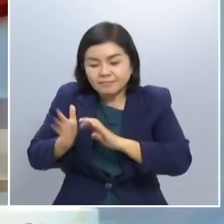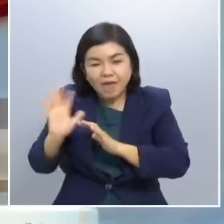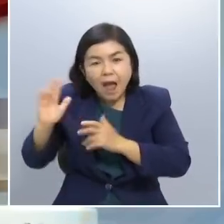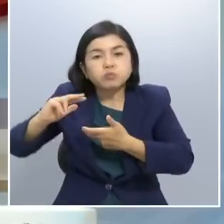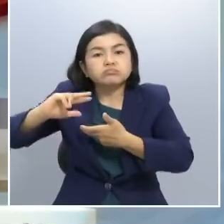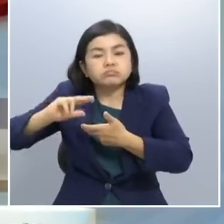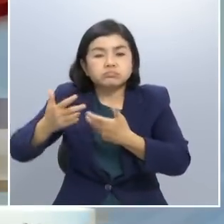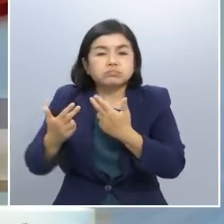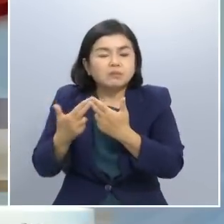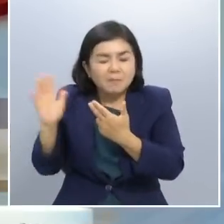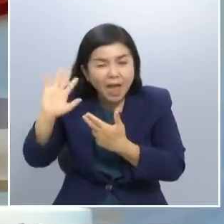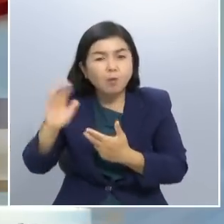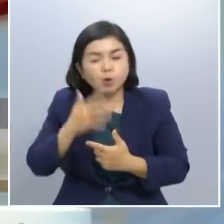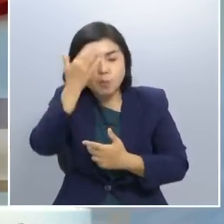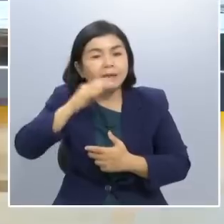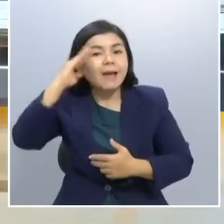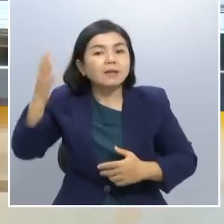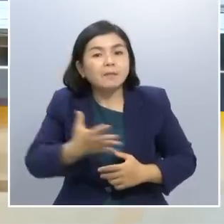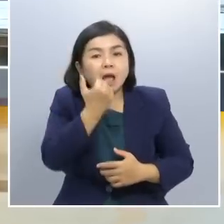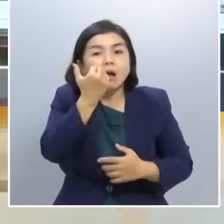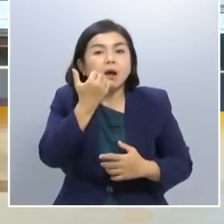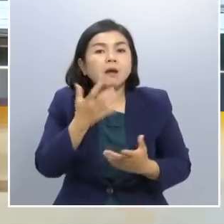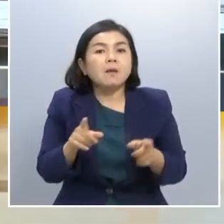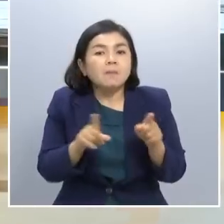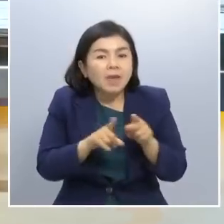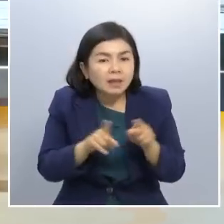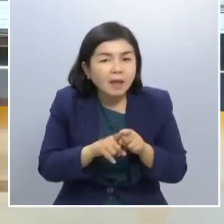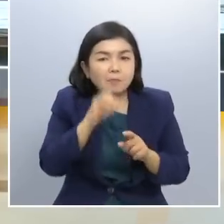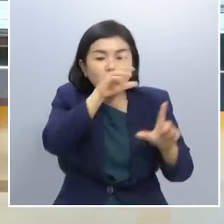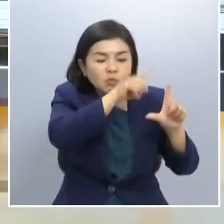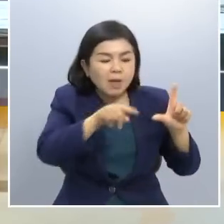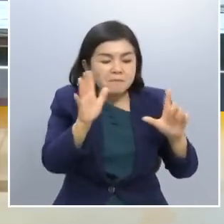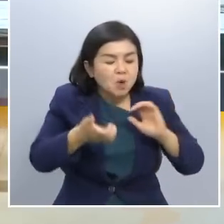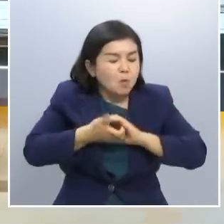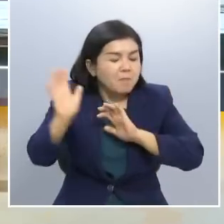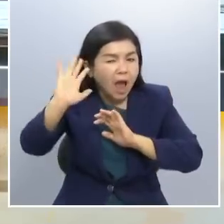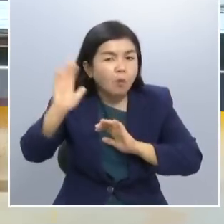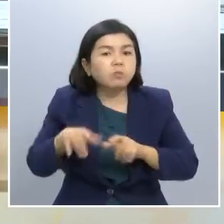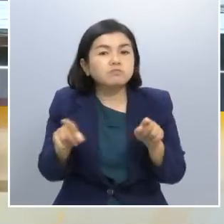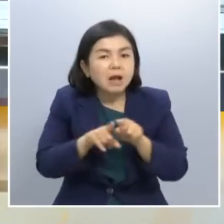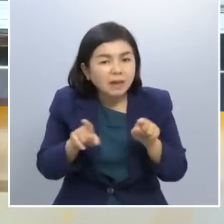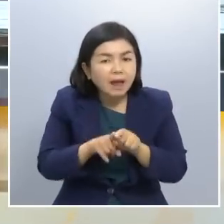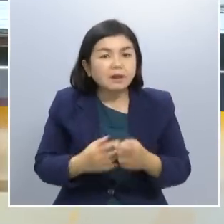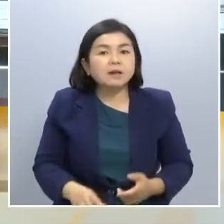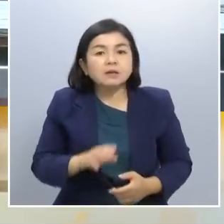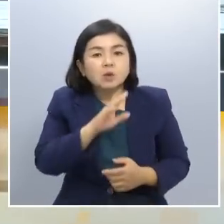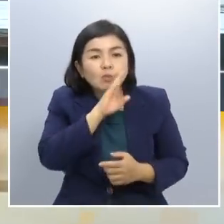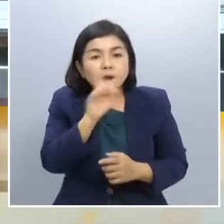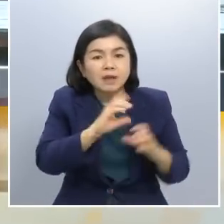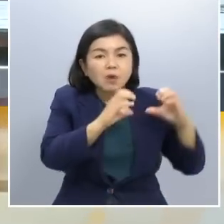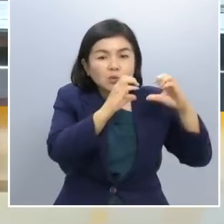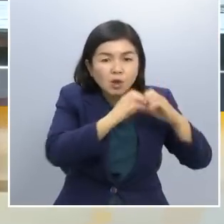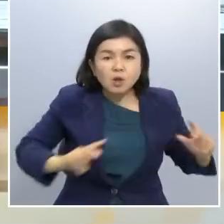ก้าวไกลก็บอกไม่จับมือแล้วก็บอกถ้าภูมิใจไทยถ้ามีก็ต้องไม่อยู่กระทรวงเดิมคือคมนาคม